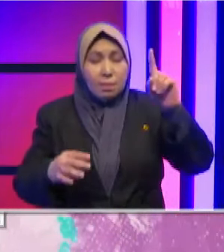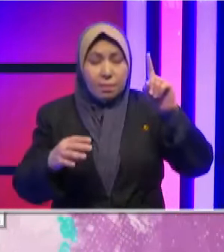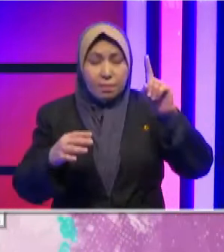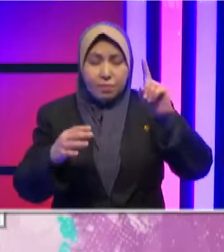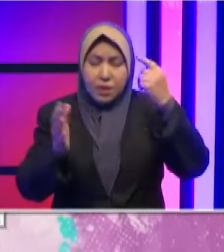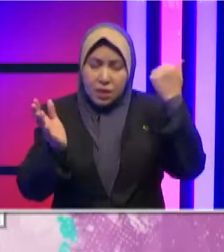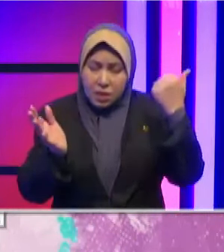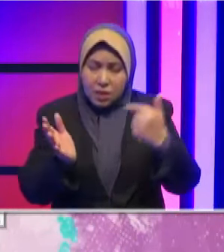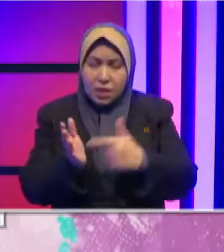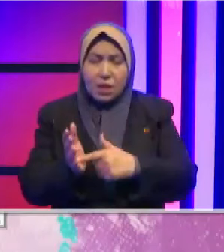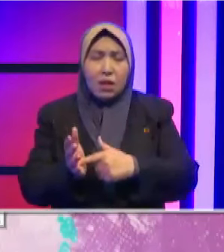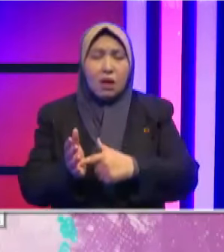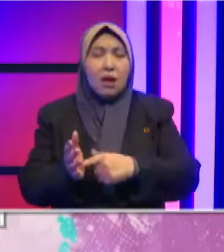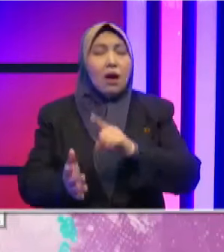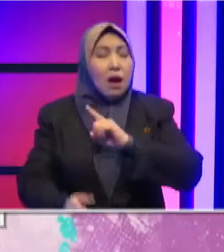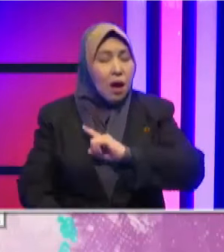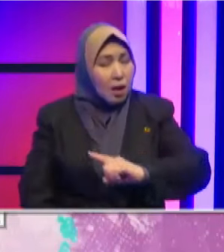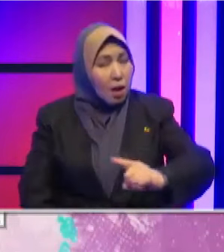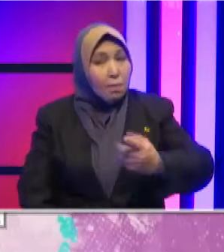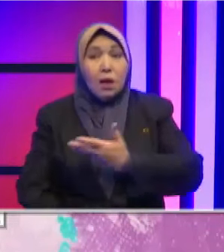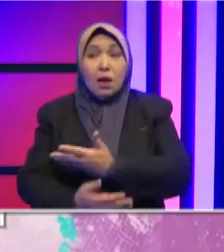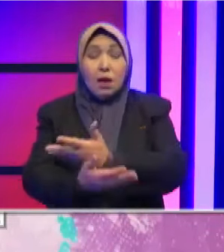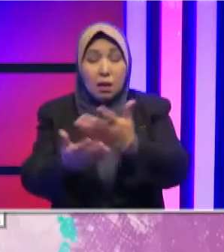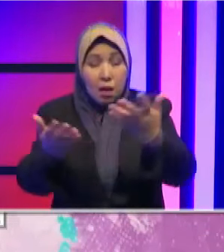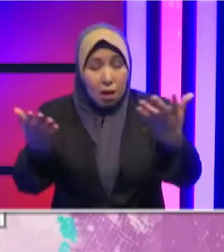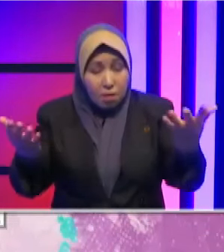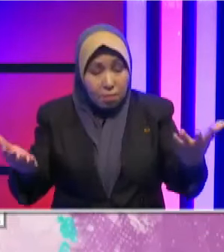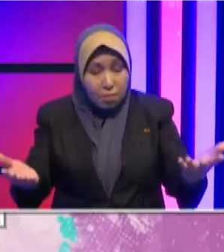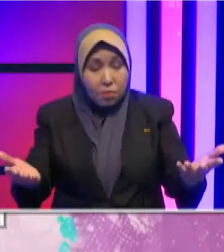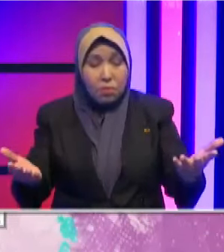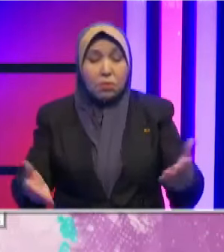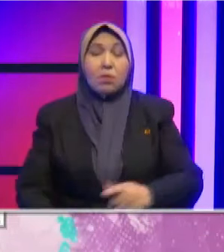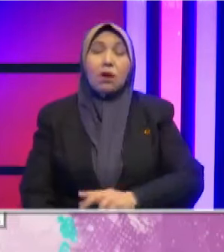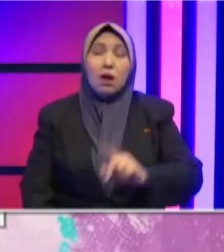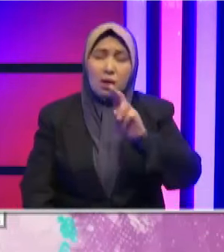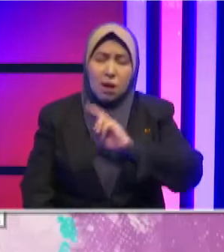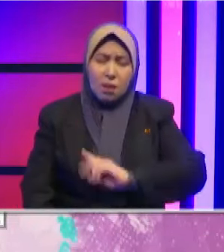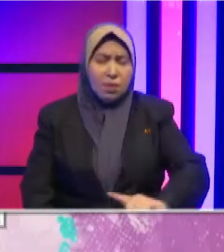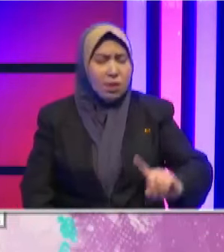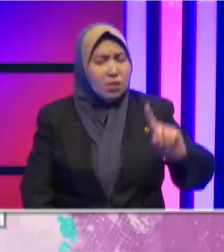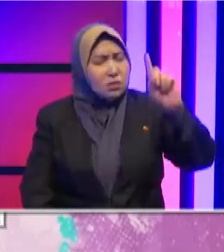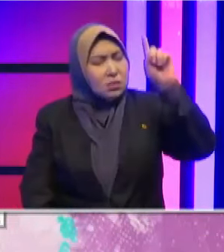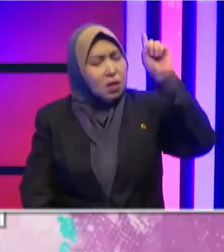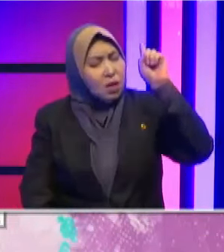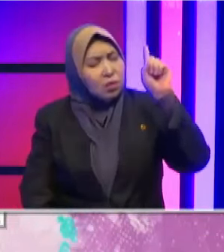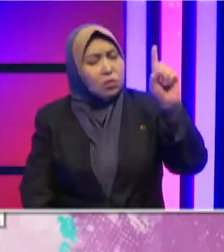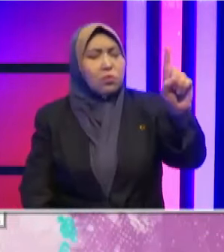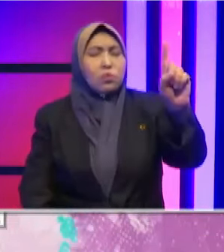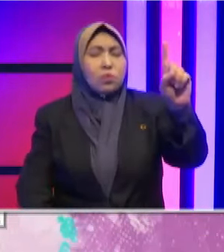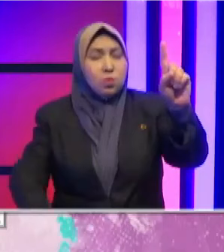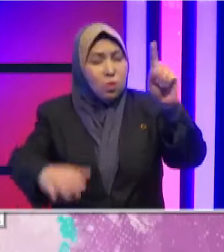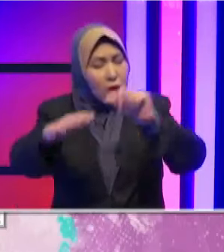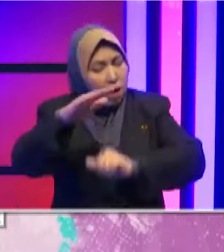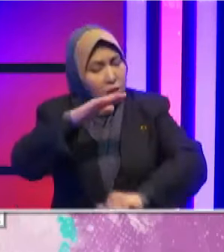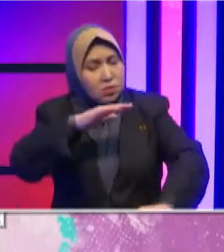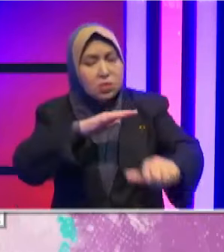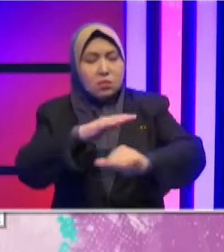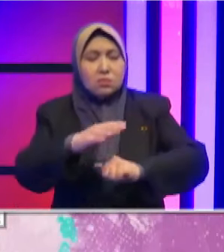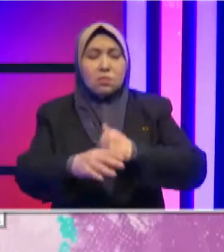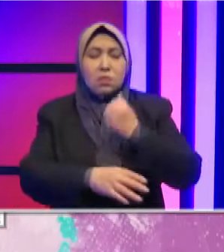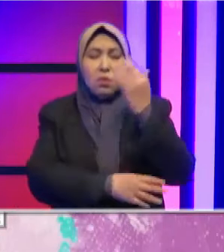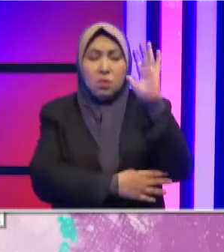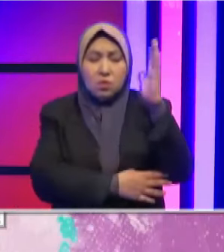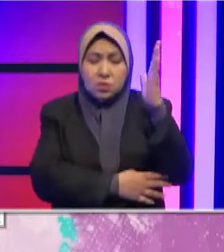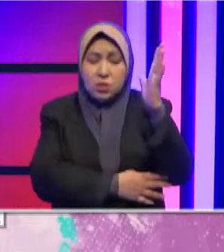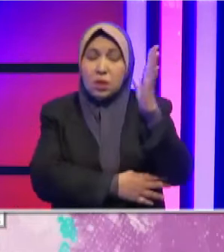hadzihi umat tuku umat atau Hai dah